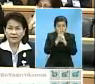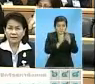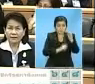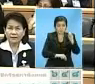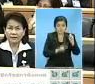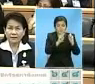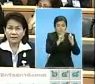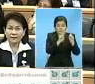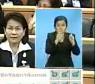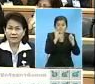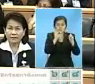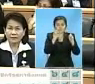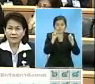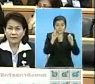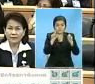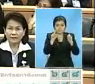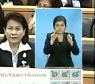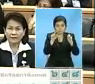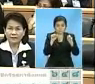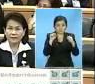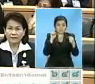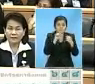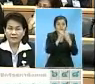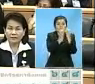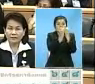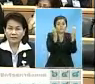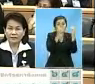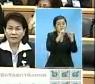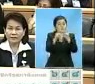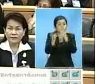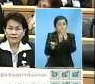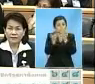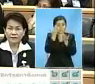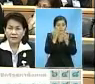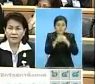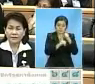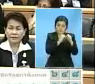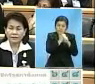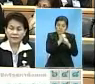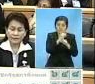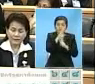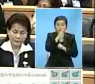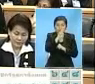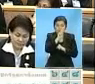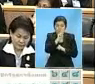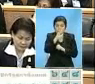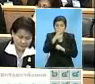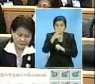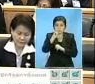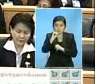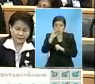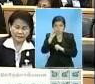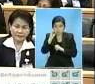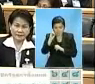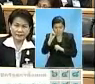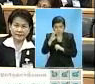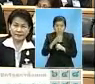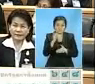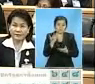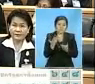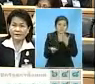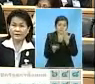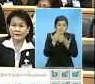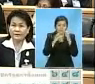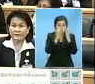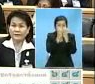รเพื่ออะไรครับเพราะรัฐธรรมนูญทุกฉบับไม่ว่าจะเป็นรัฐธรรมนูญฉบับปี2540รัฐธรรมนูญฉบับปี2550หรือแม้กระทั่งธ